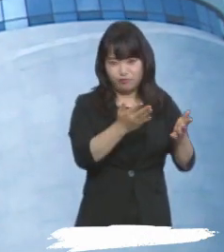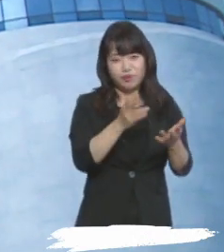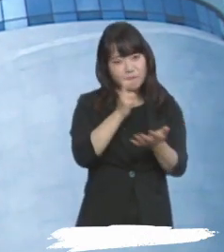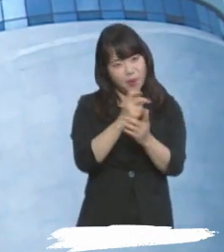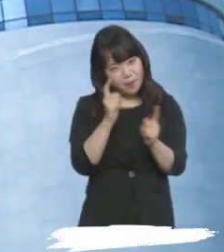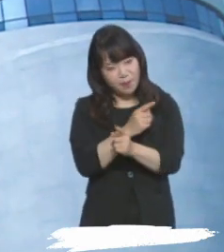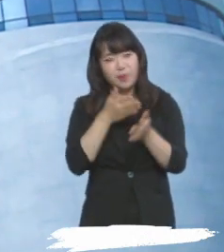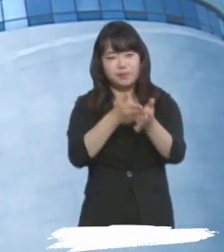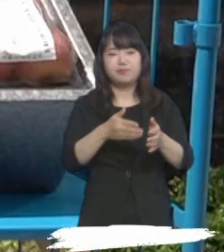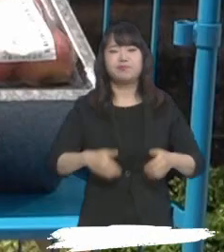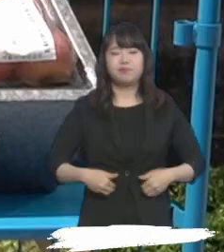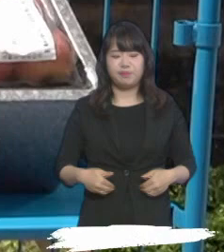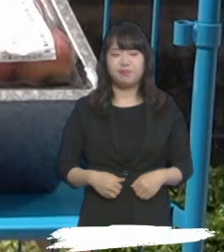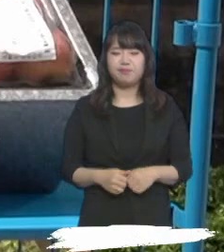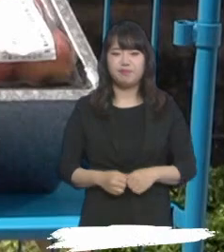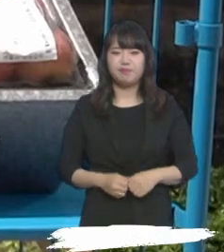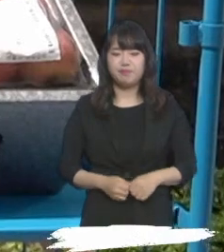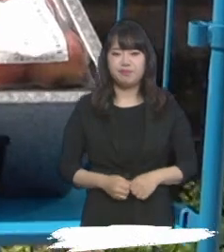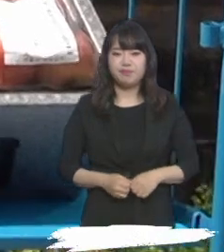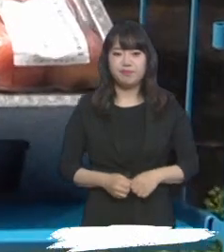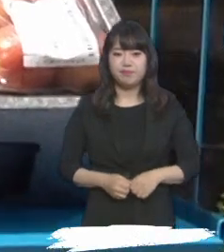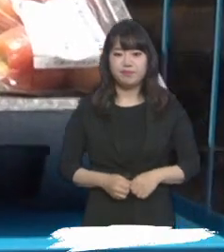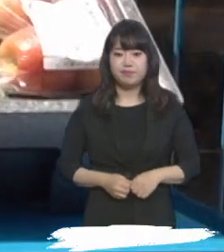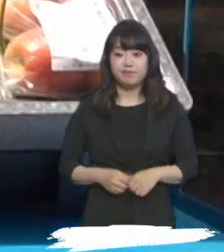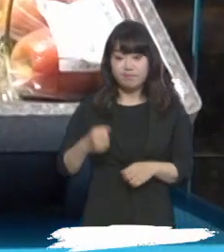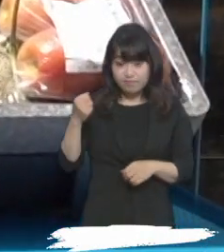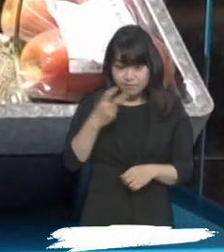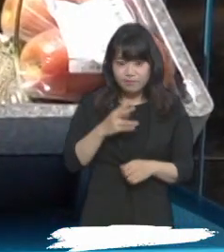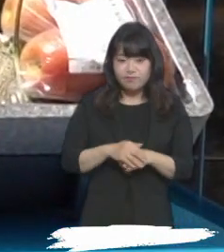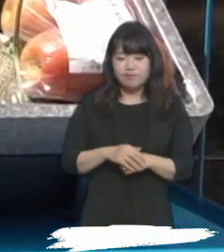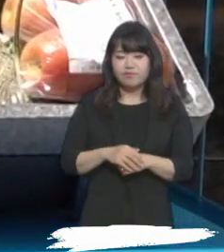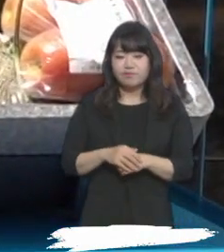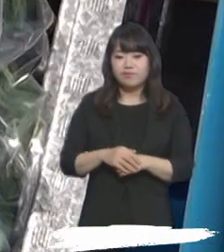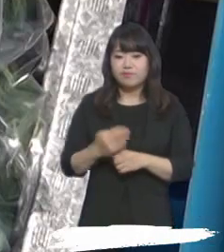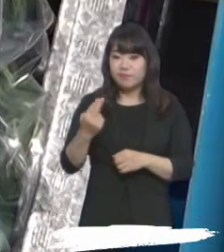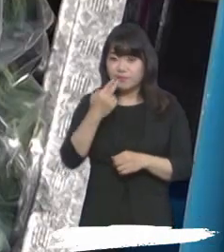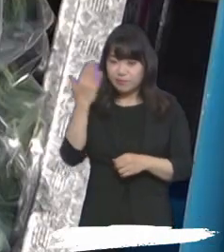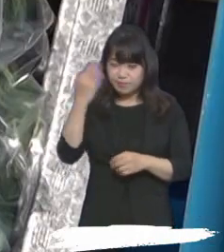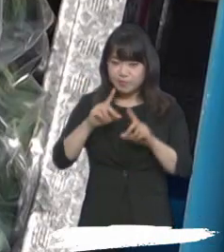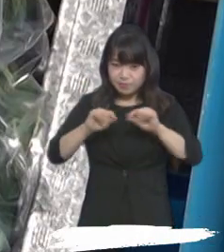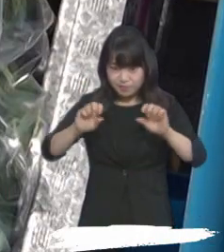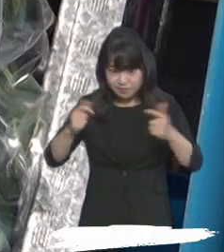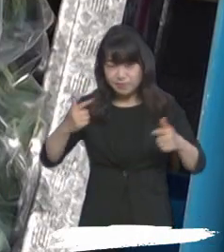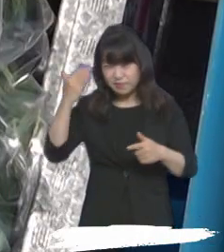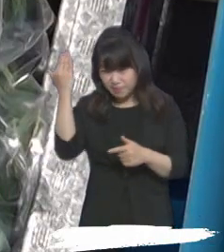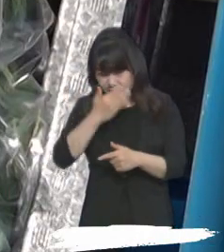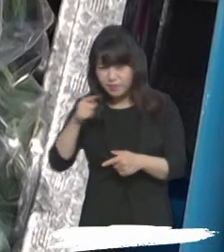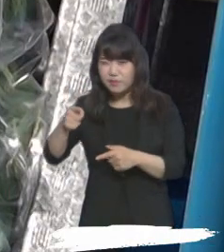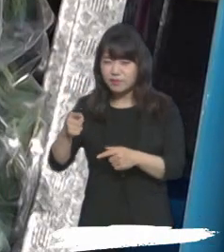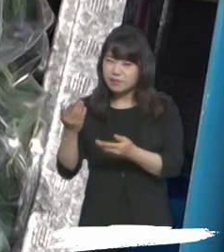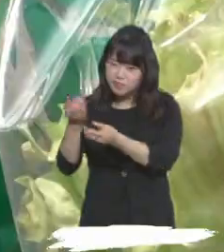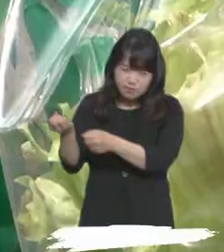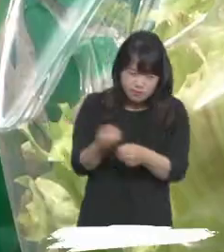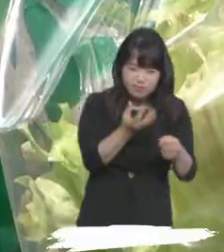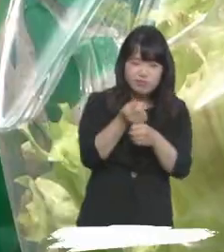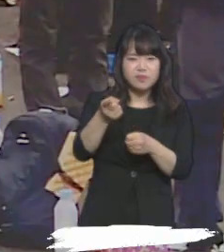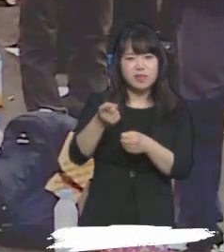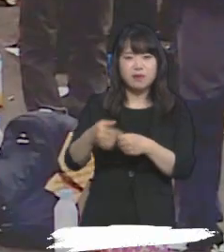마련을 강력히 촉구합니다. 그러면서 친환경 급식 시스템이 흔들릴 수 있다는 우려도 커지고